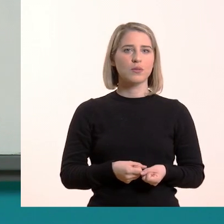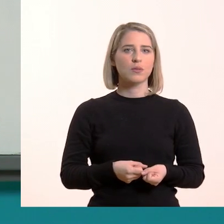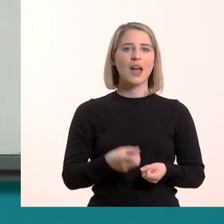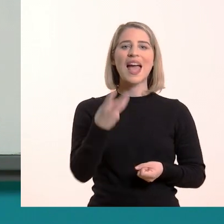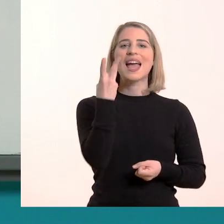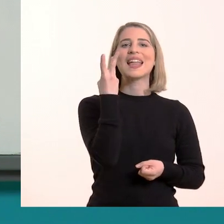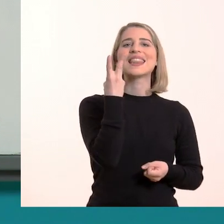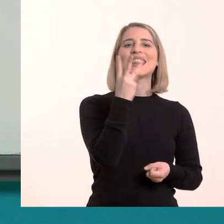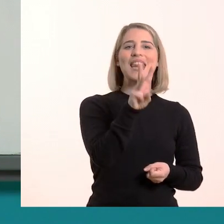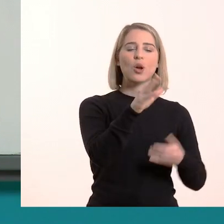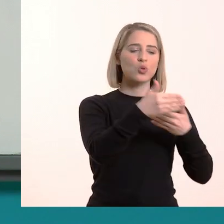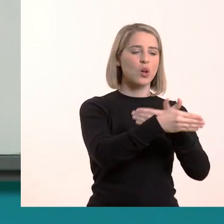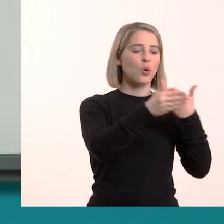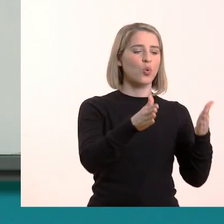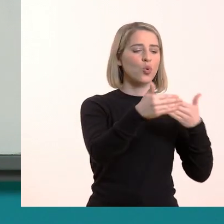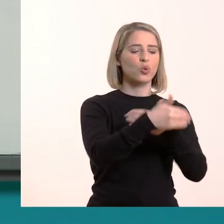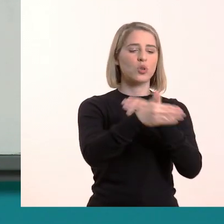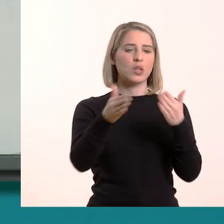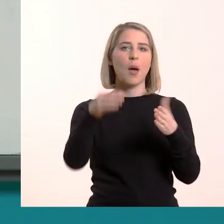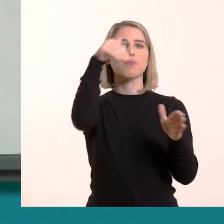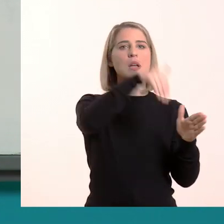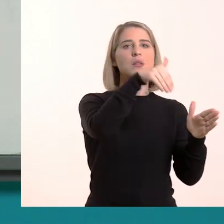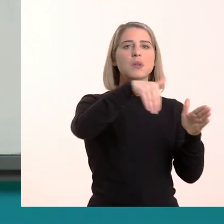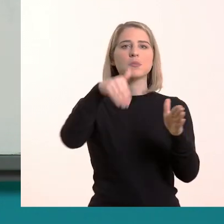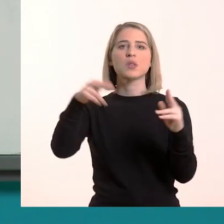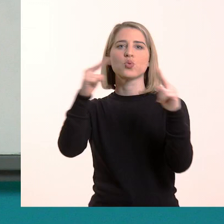300 κουτιά με σοκολάτες.